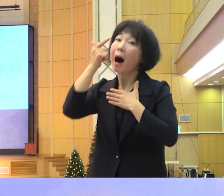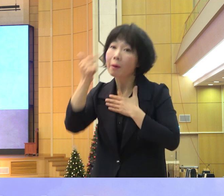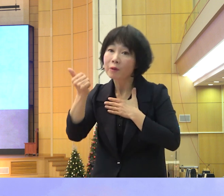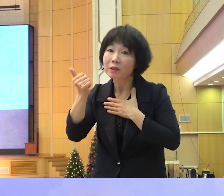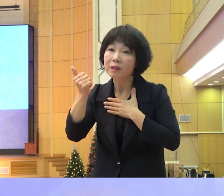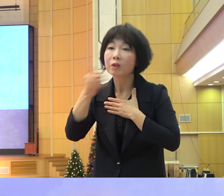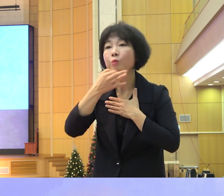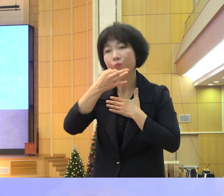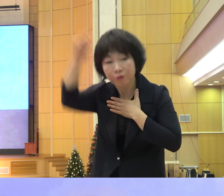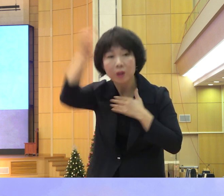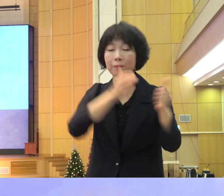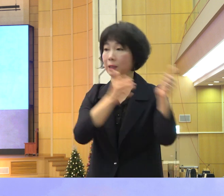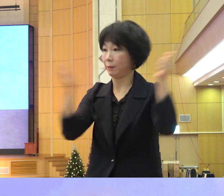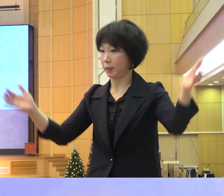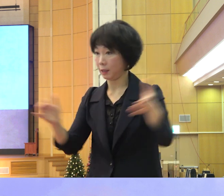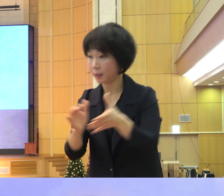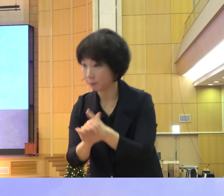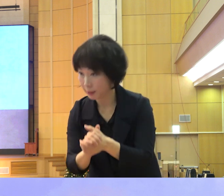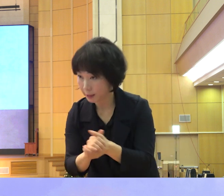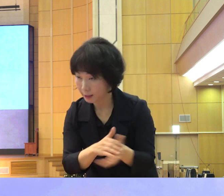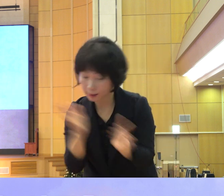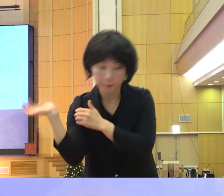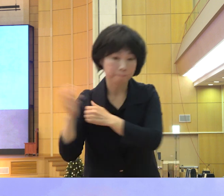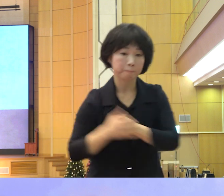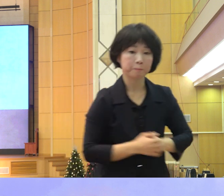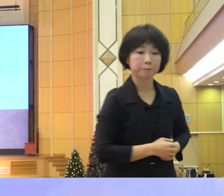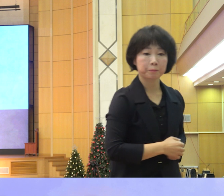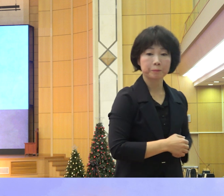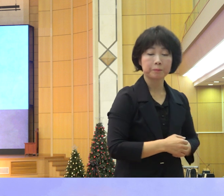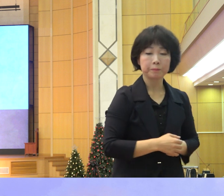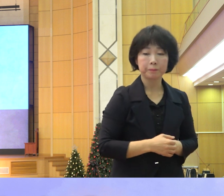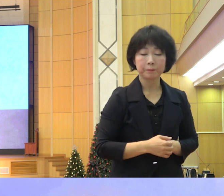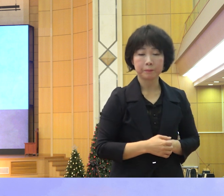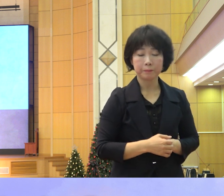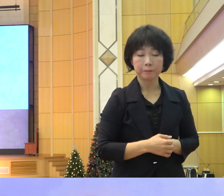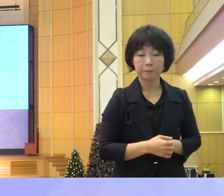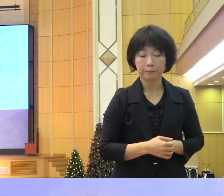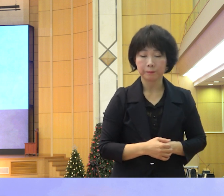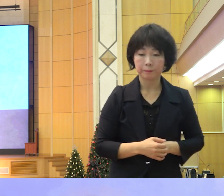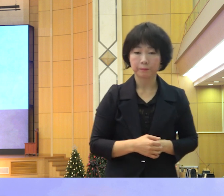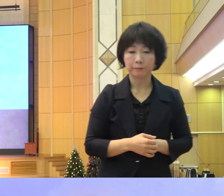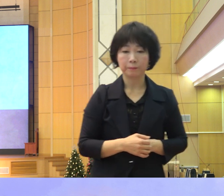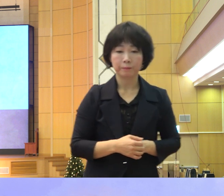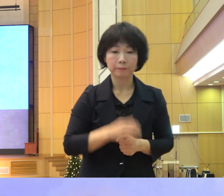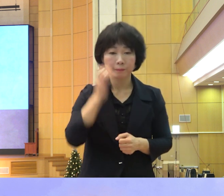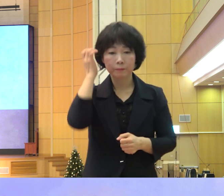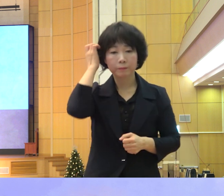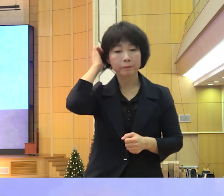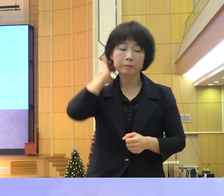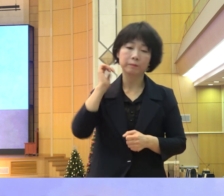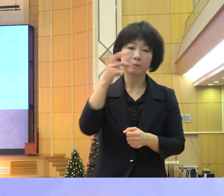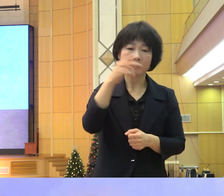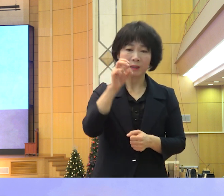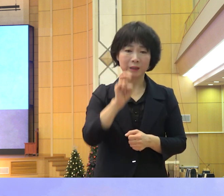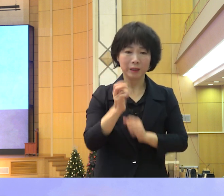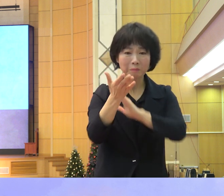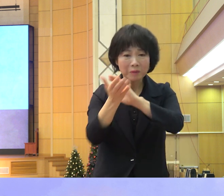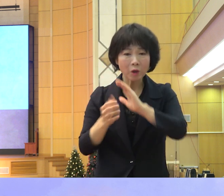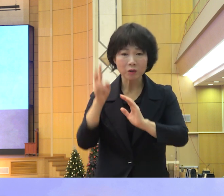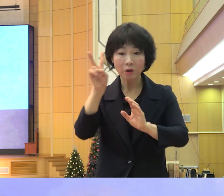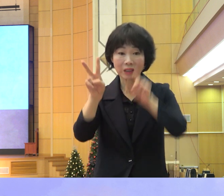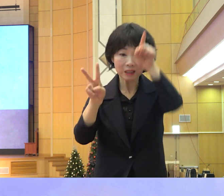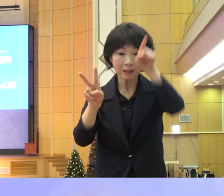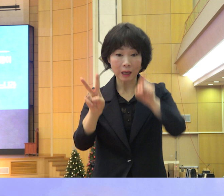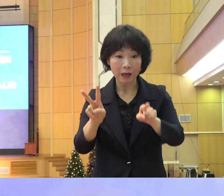것입니다. 할렐루야. 디모데 전서 2장 4절입니다. 디모데 전서